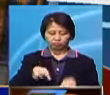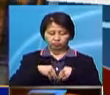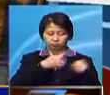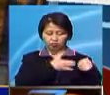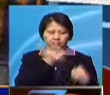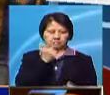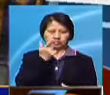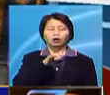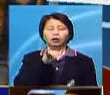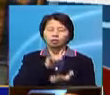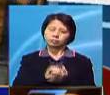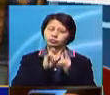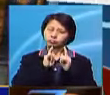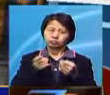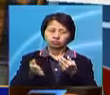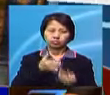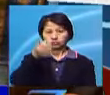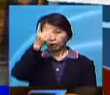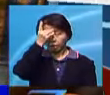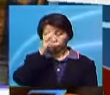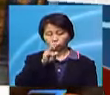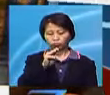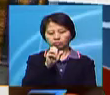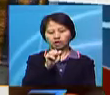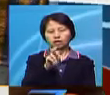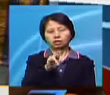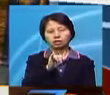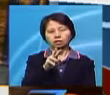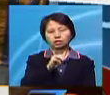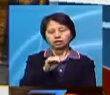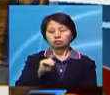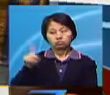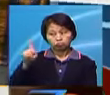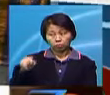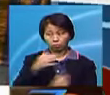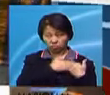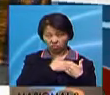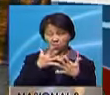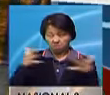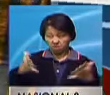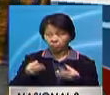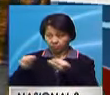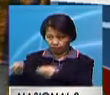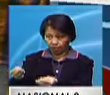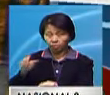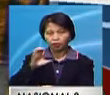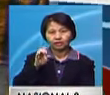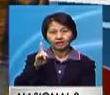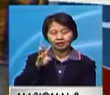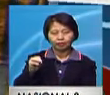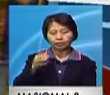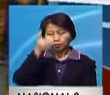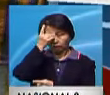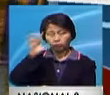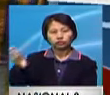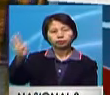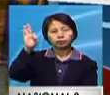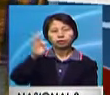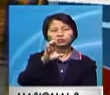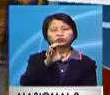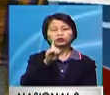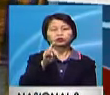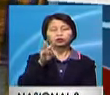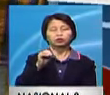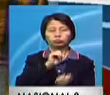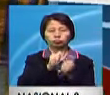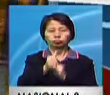ini. Itu jawapan ringkas Dato' Marina Chin ketika ditanya berhubung tanggungjawab besar yang digalasnya nanti. Dato' Marina dipilih selaku chef de mission